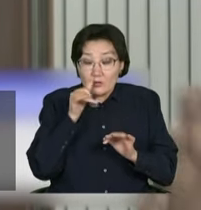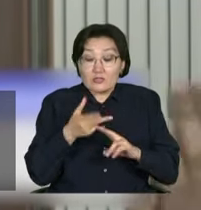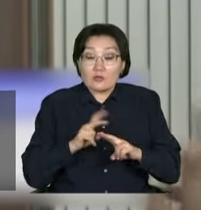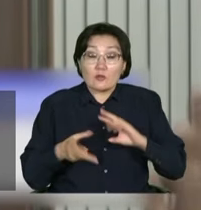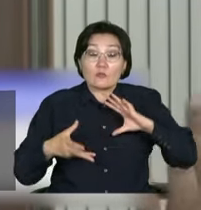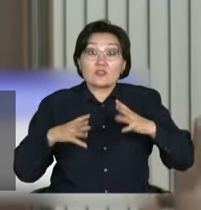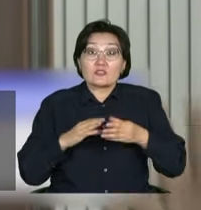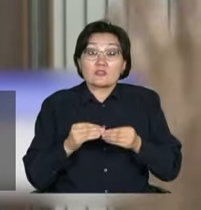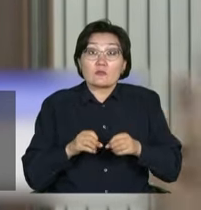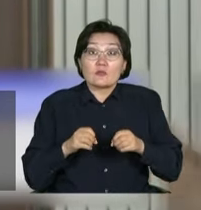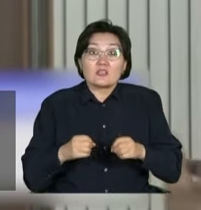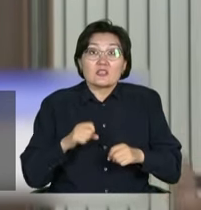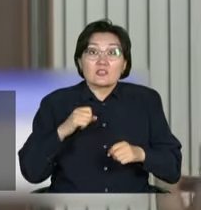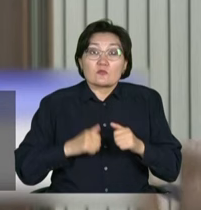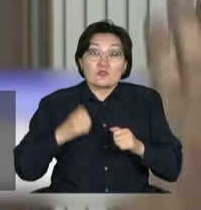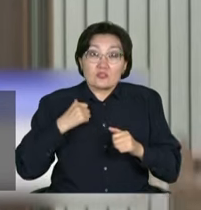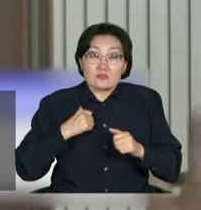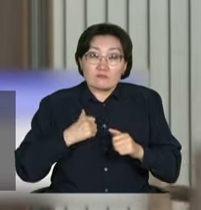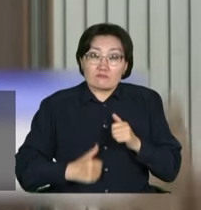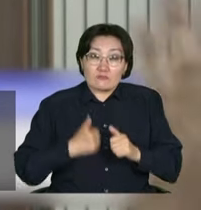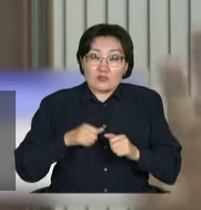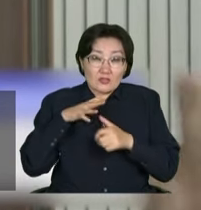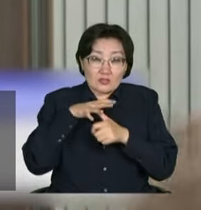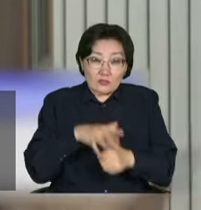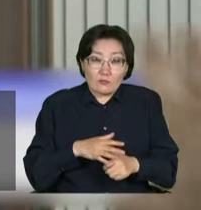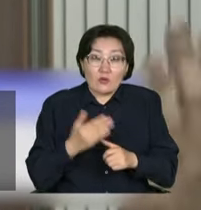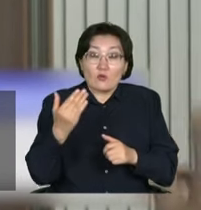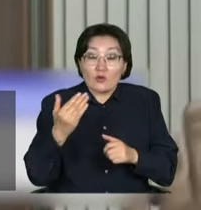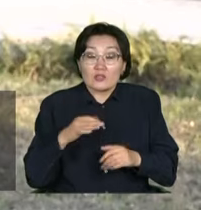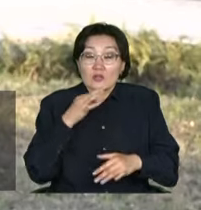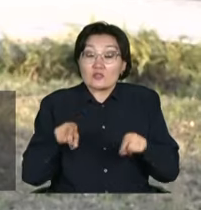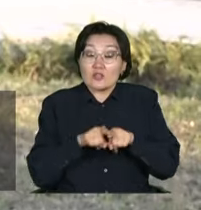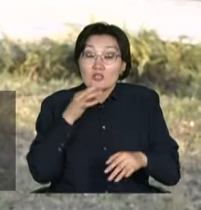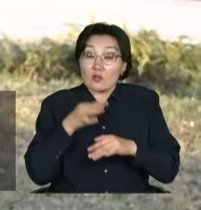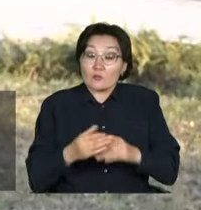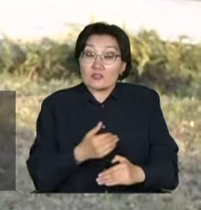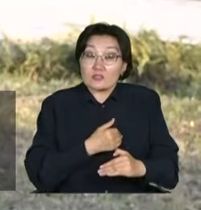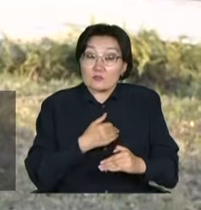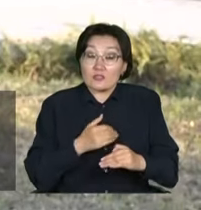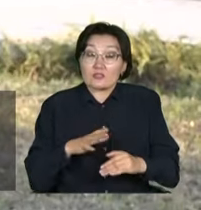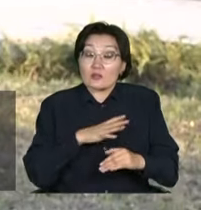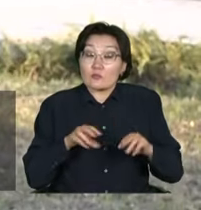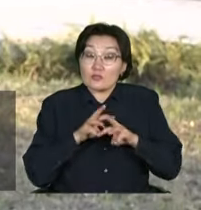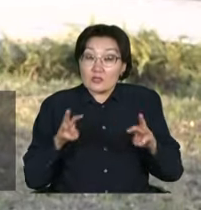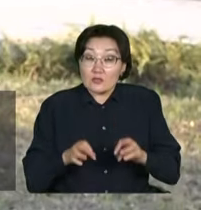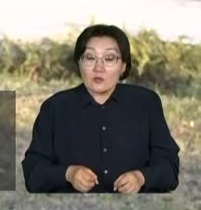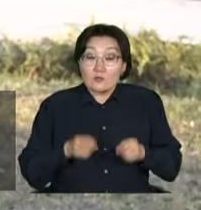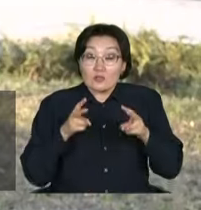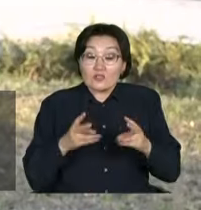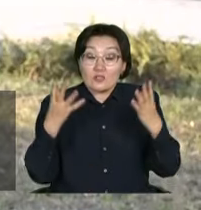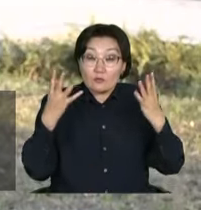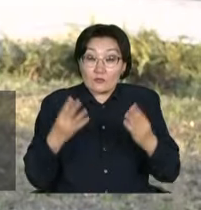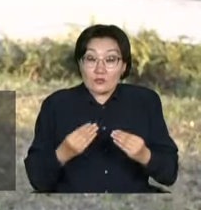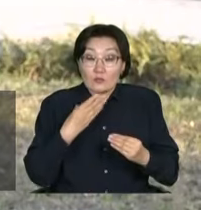бар болғаны ар-намысымды таптаған соң, өзіне де солай жауап қайтарғым келді. Артынша сөз алған экс-министр қылмыс болған күнді